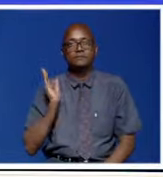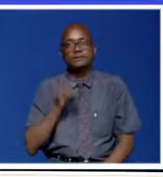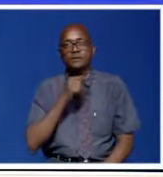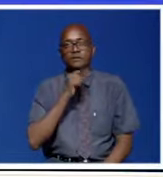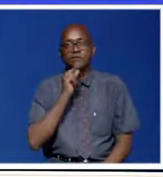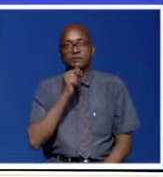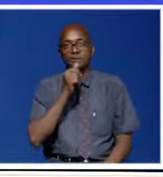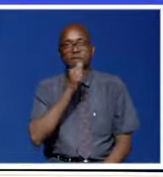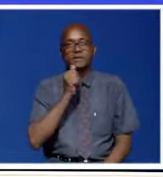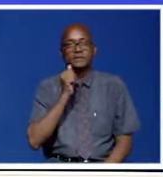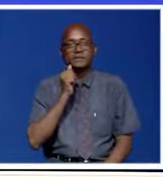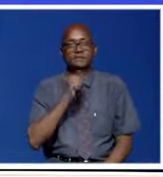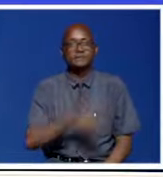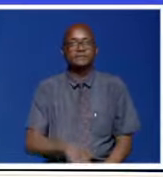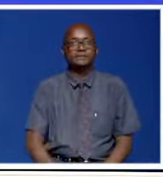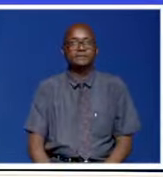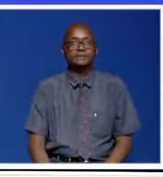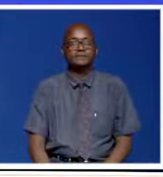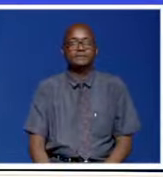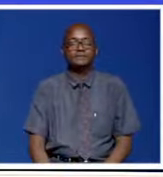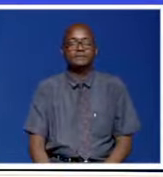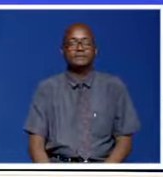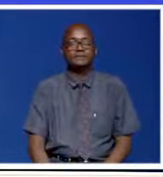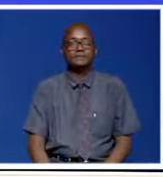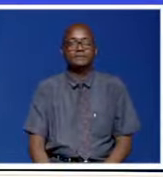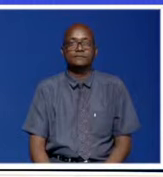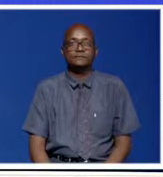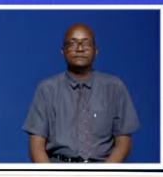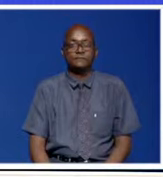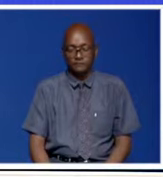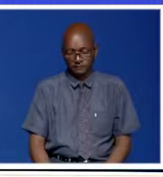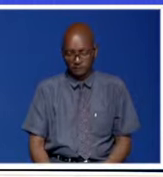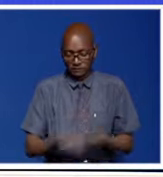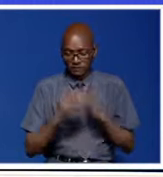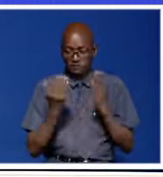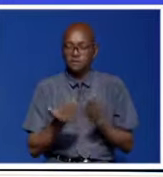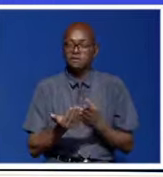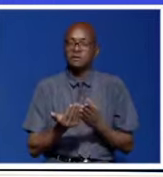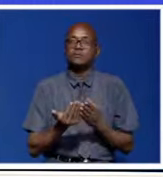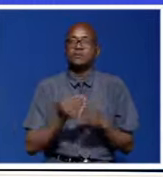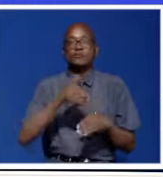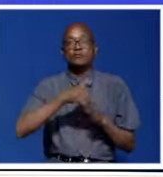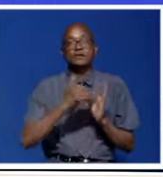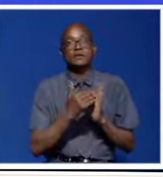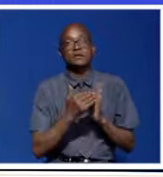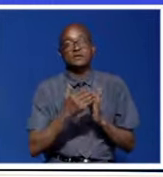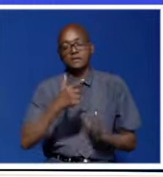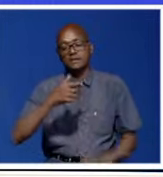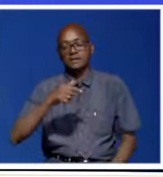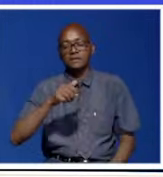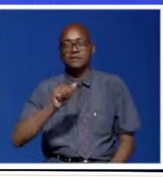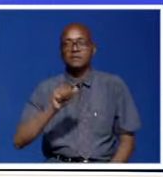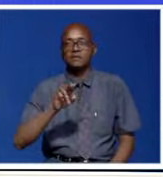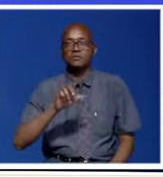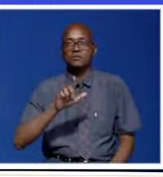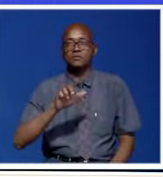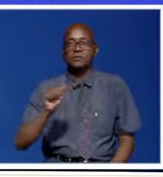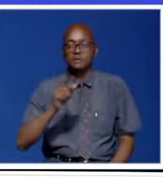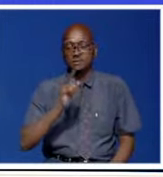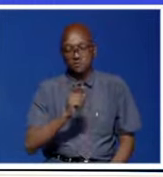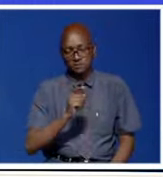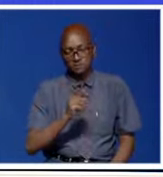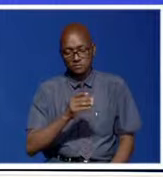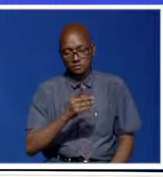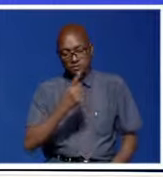News. Chama cha wanasheria wanawake Tanzania Taula kimeshauri kuwepo kwa sheria na sera madhubuti